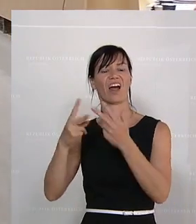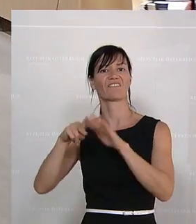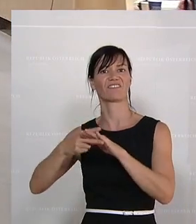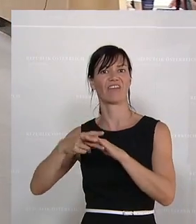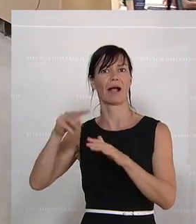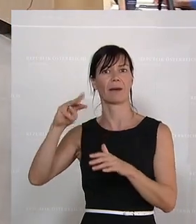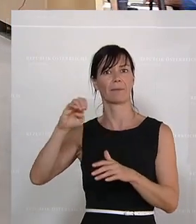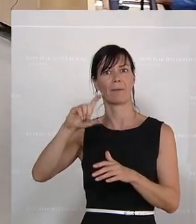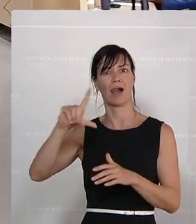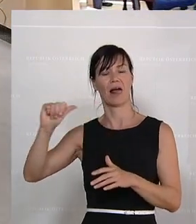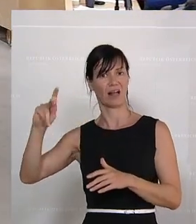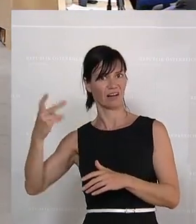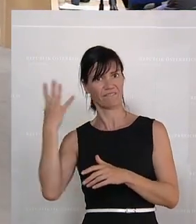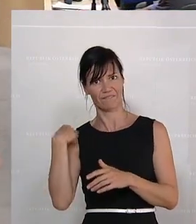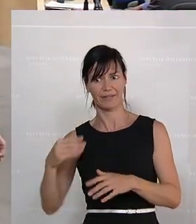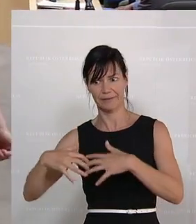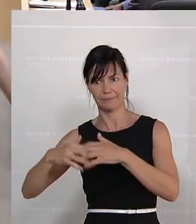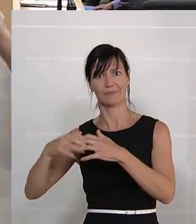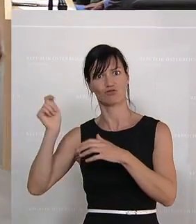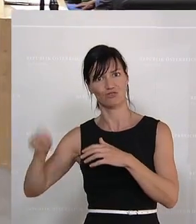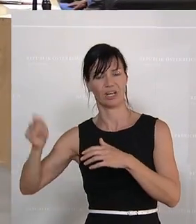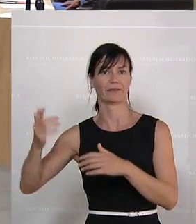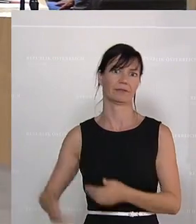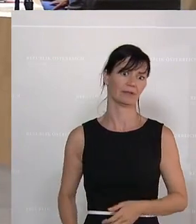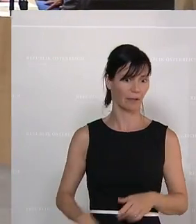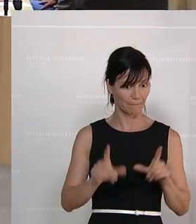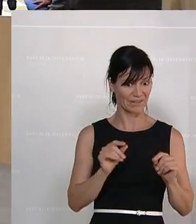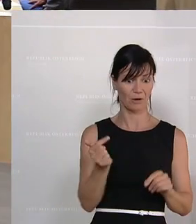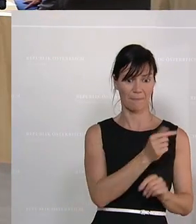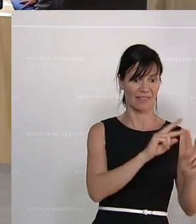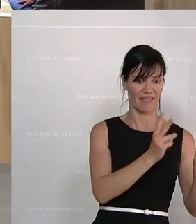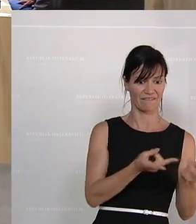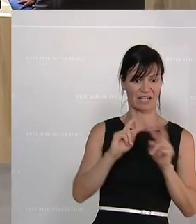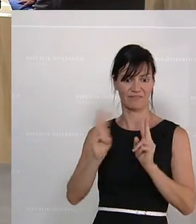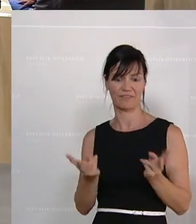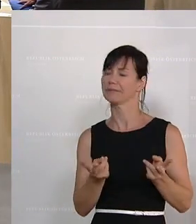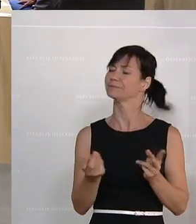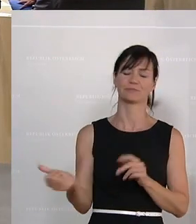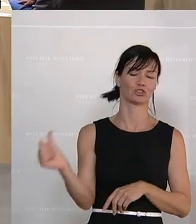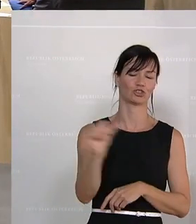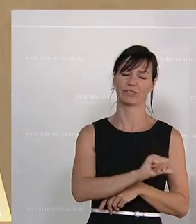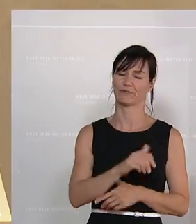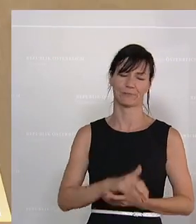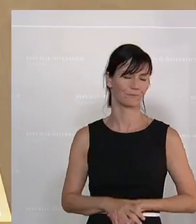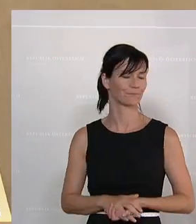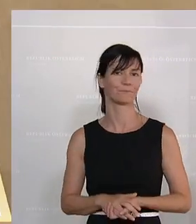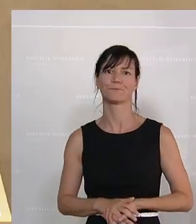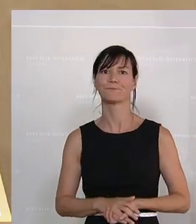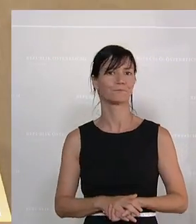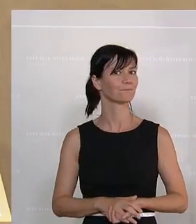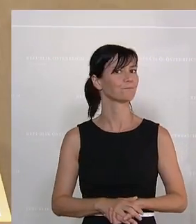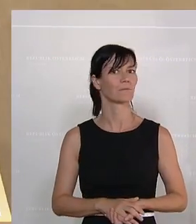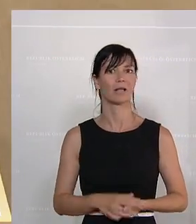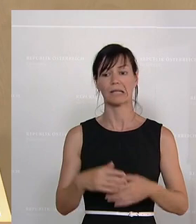für das scheitern dieser beiden welten von grün und bvb und jetzt jetzt nach dem spiel